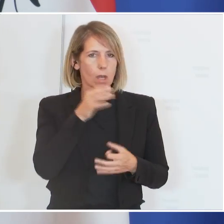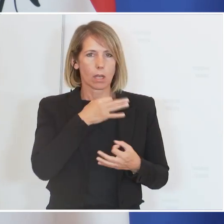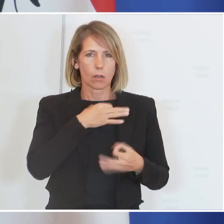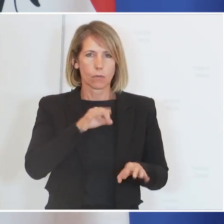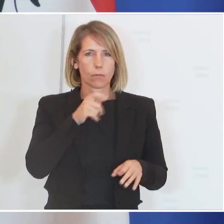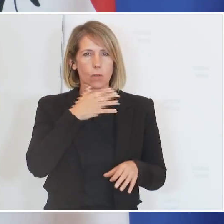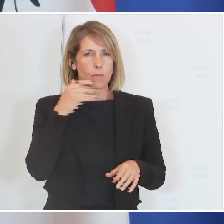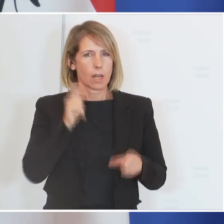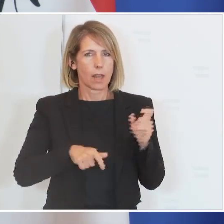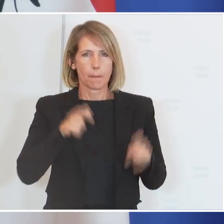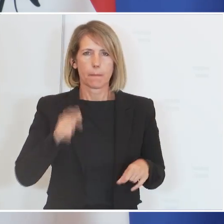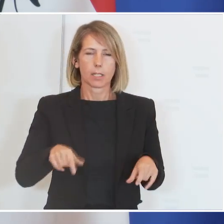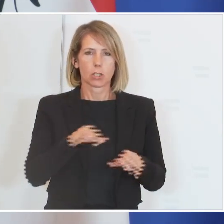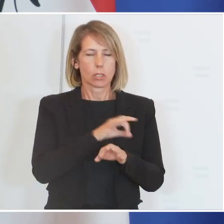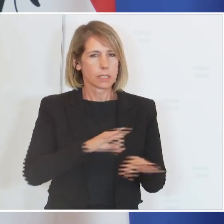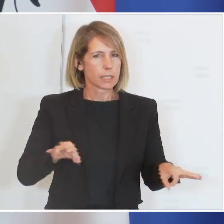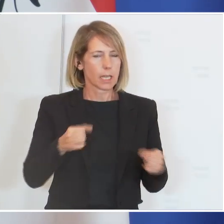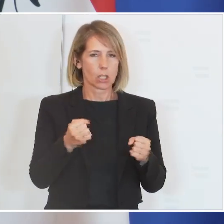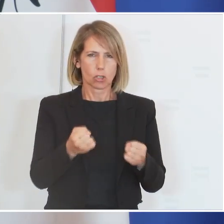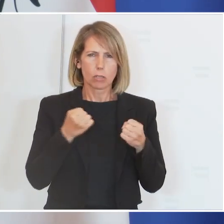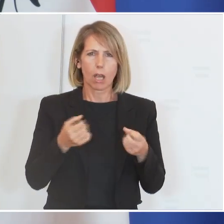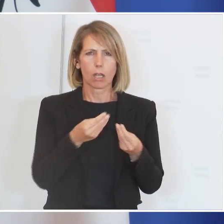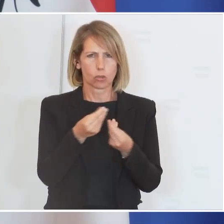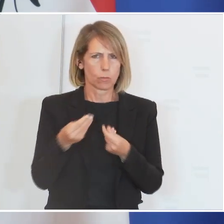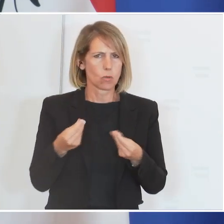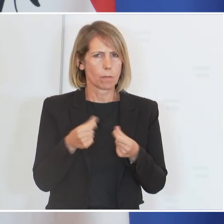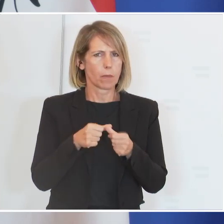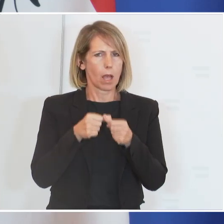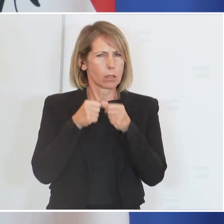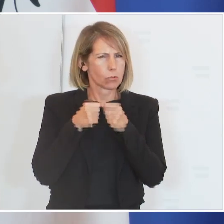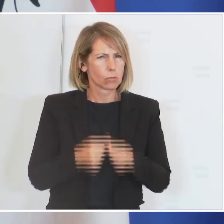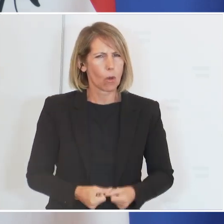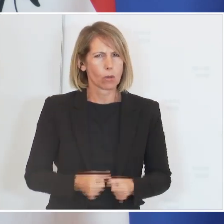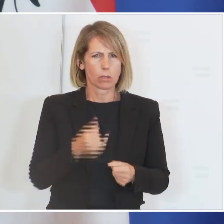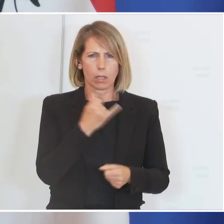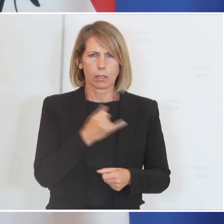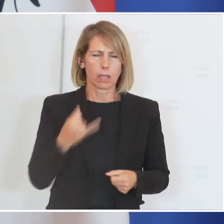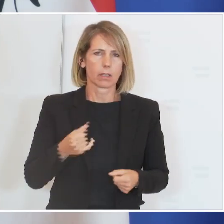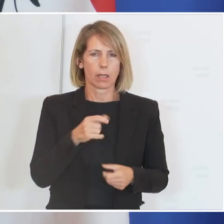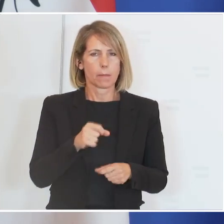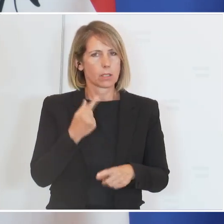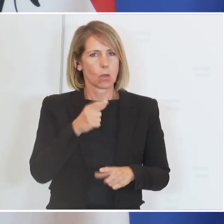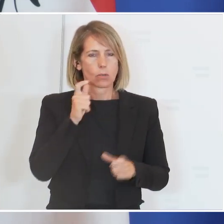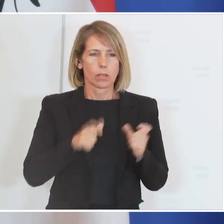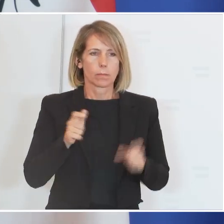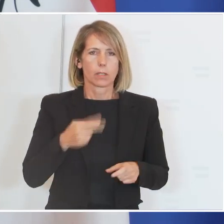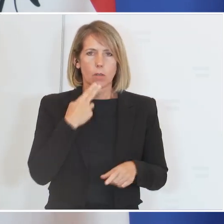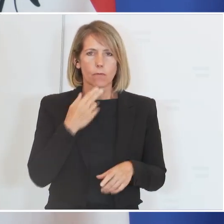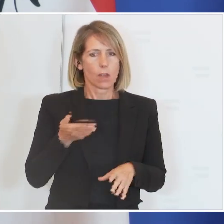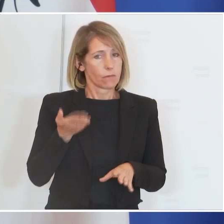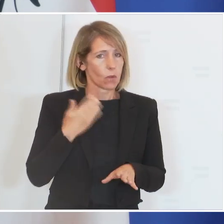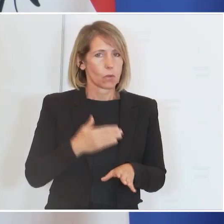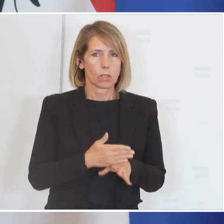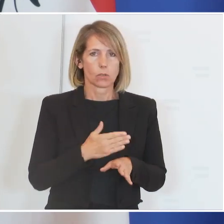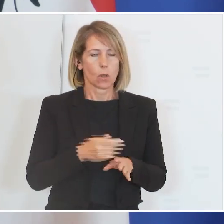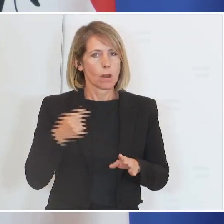unserem Land sehr spürbar und drückend und das betrifft natürlich insbesondere jene Menschen, die auch bisher schon in einer